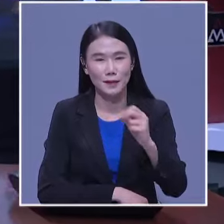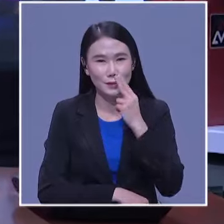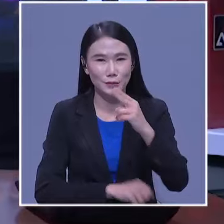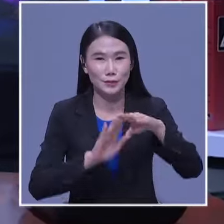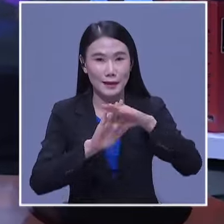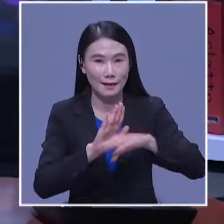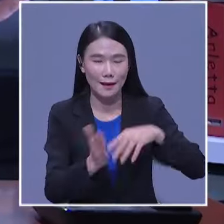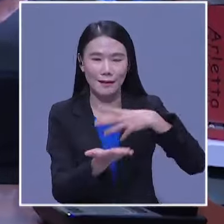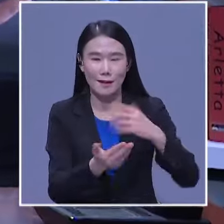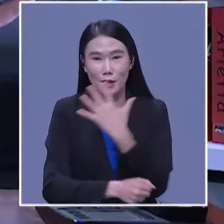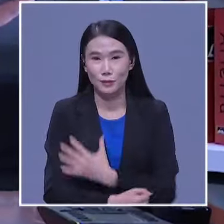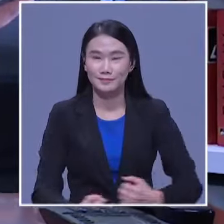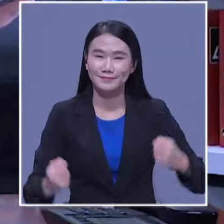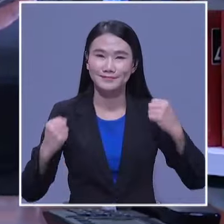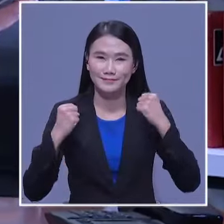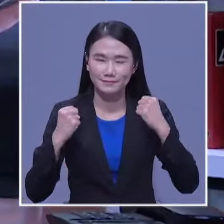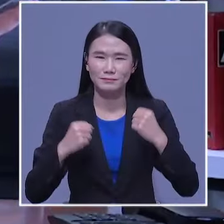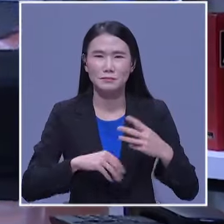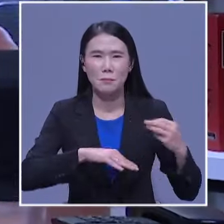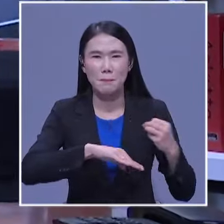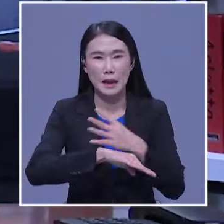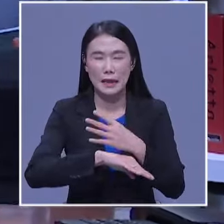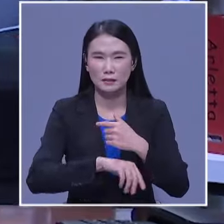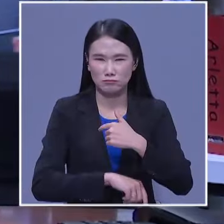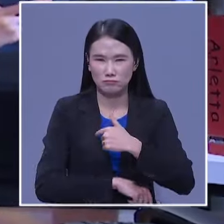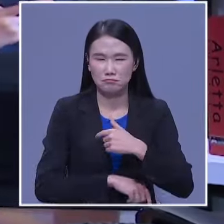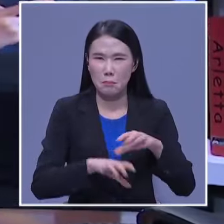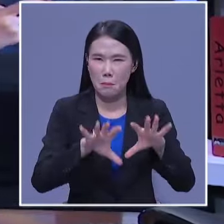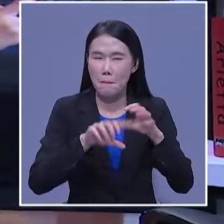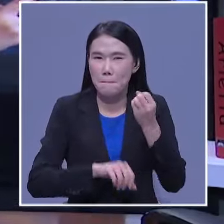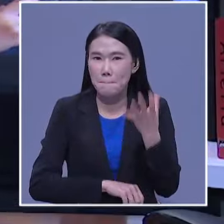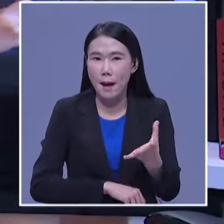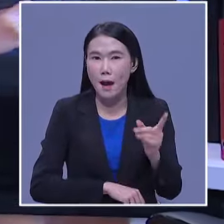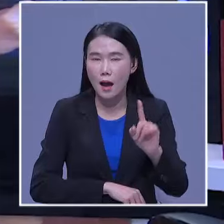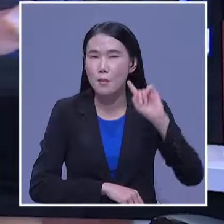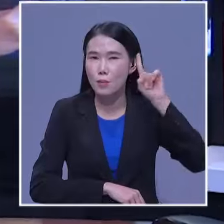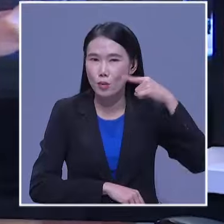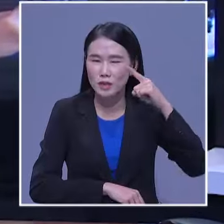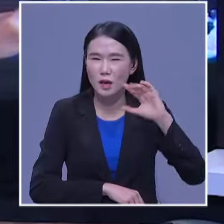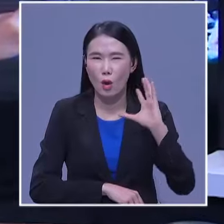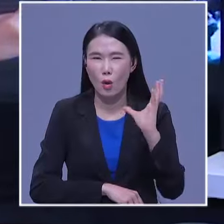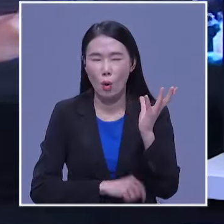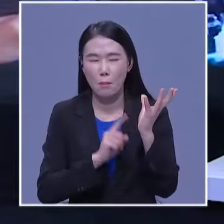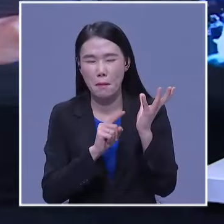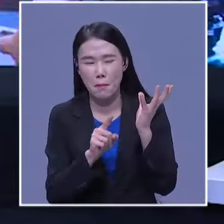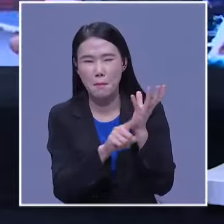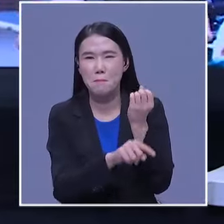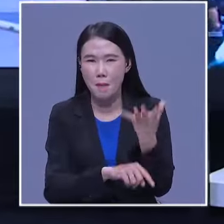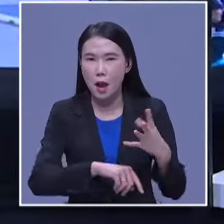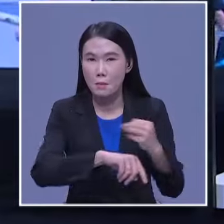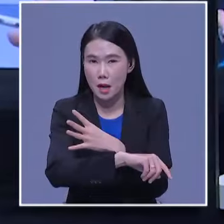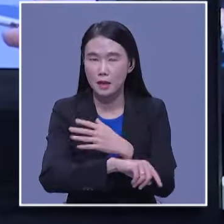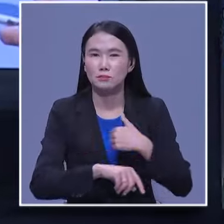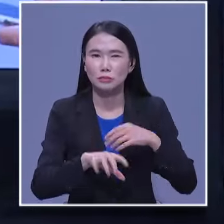สุขภาพดีไปด้วยกันมะเร็งเต้านมเนี่ยเป็นโรคที่พบมากที่สุดในหญิงทั่วโลกเลยนะคะแต่จนถึงวันนี้